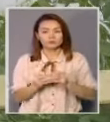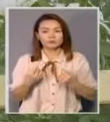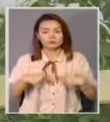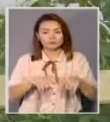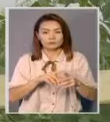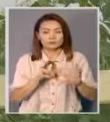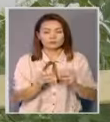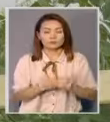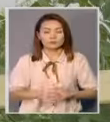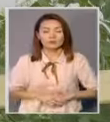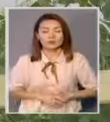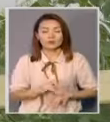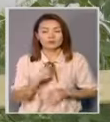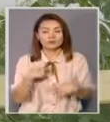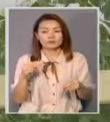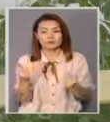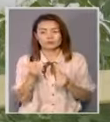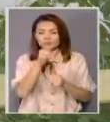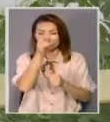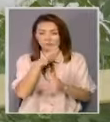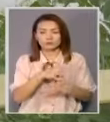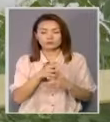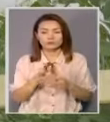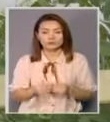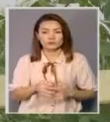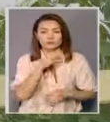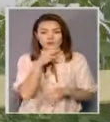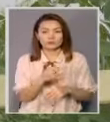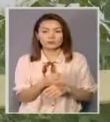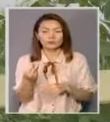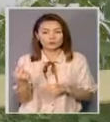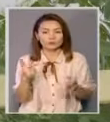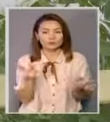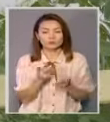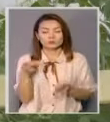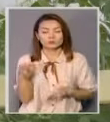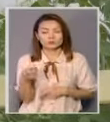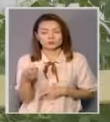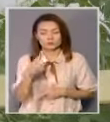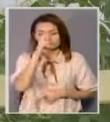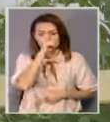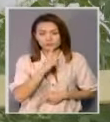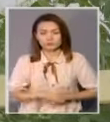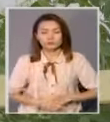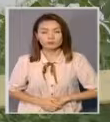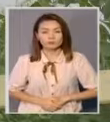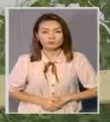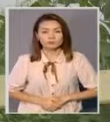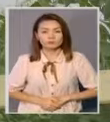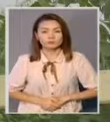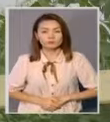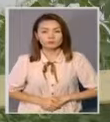то, в конце концов, сказав, что мы ничего не можем вам сделать, ответили: платите 1000 тенге.